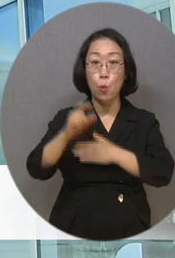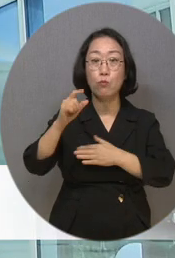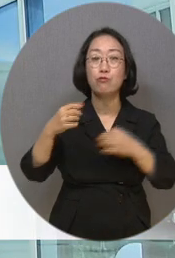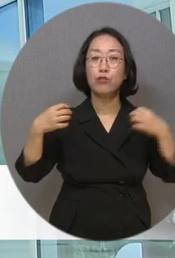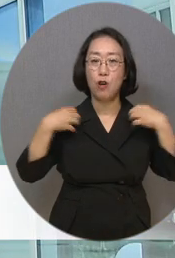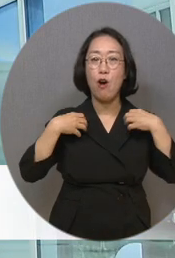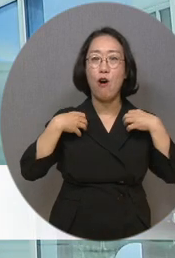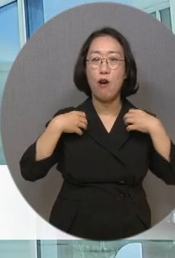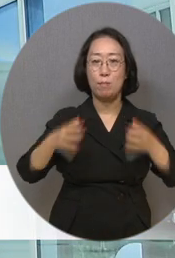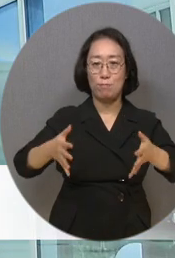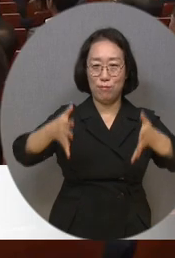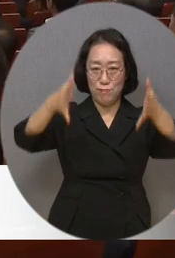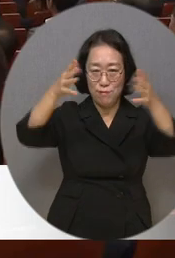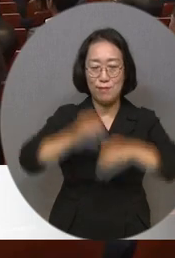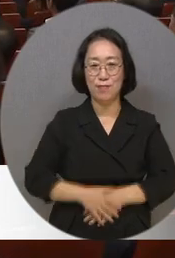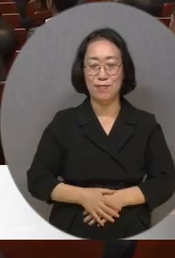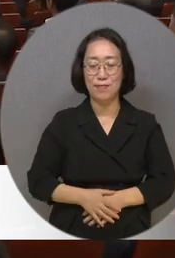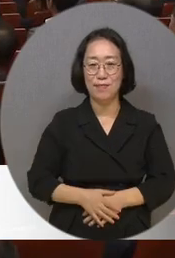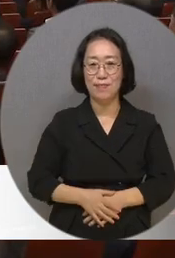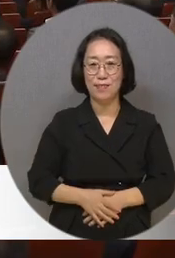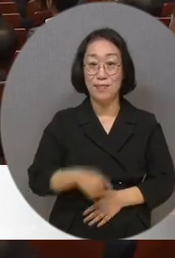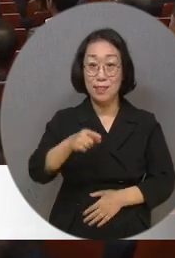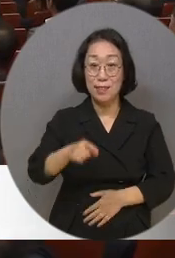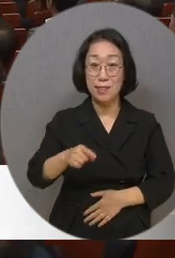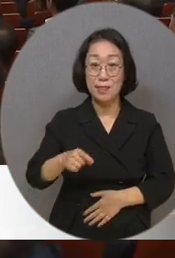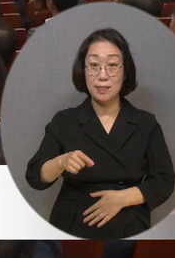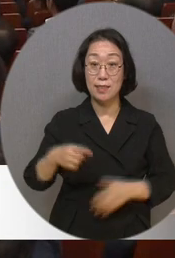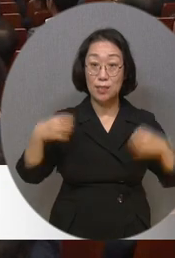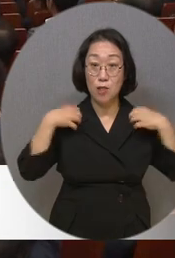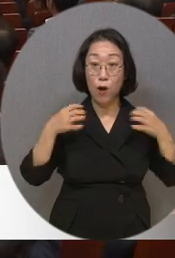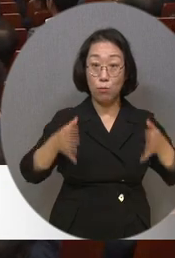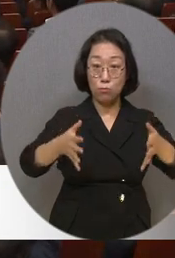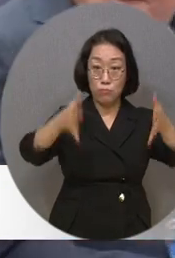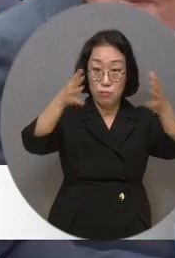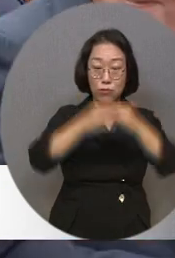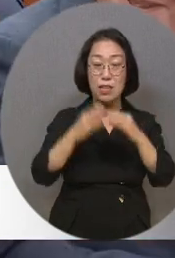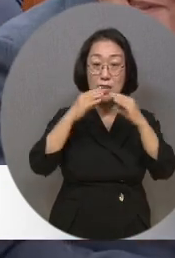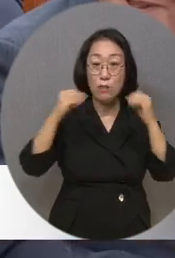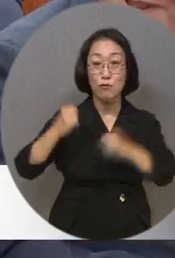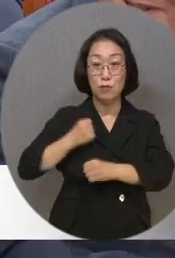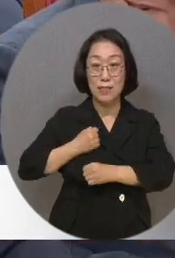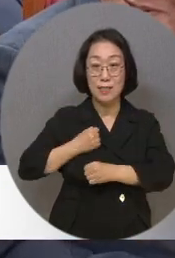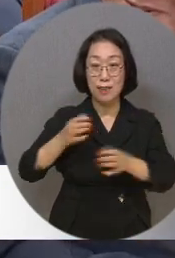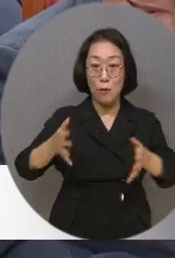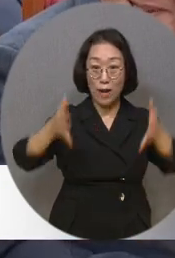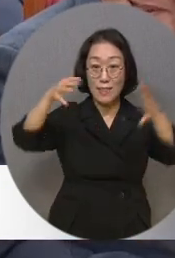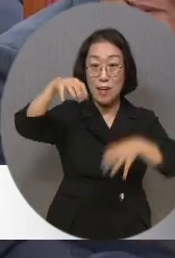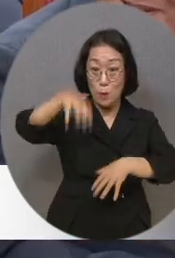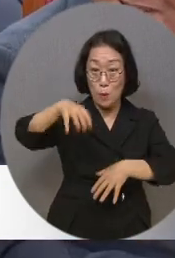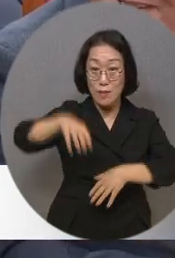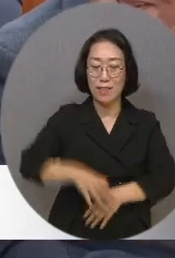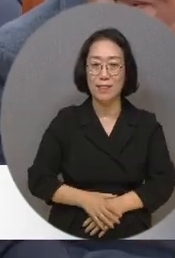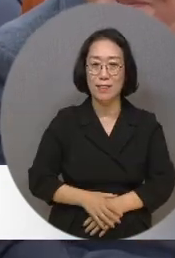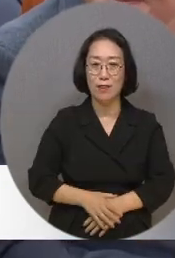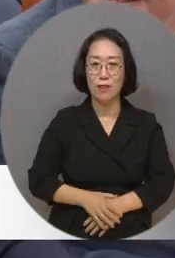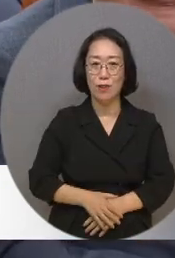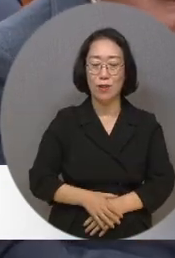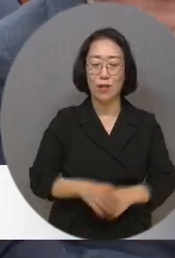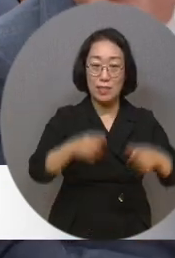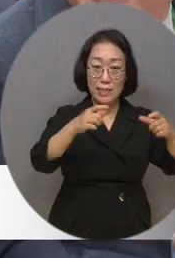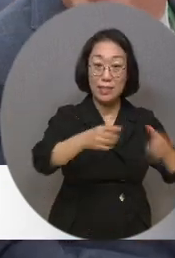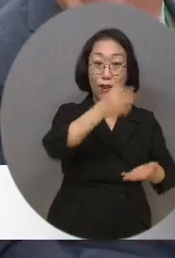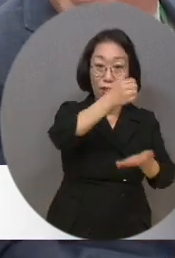순천시 신대지구에 위치한 전남 동부청사 이순신 강당에서 김영록 전남도지사, 김대중